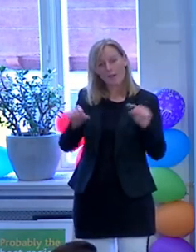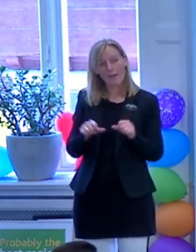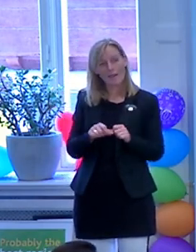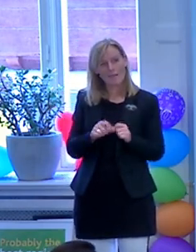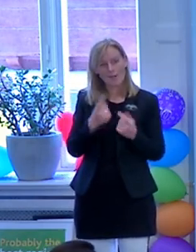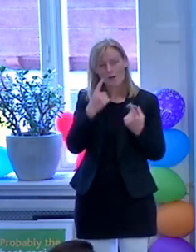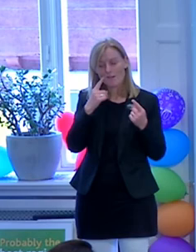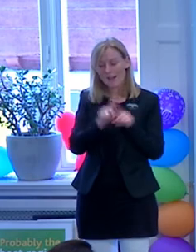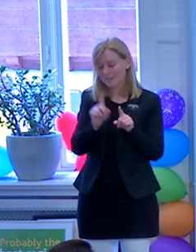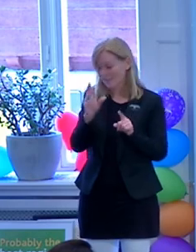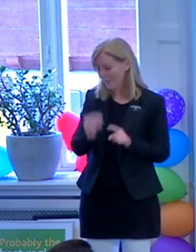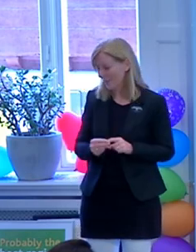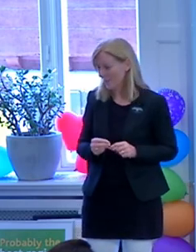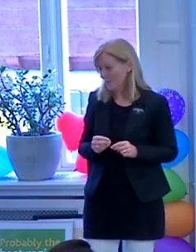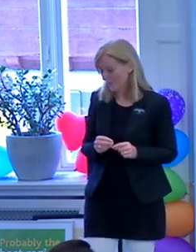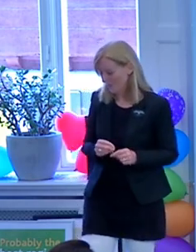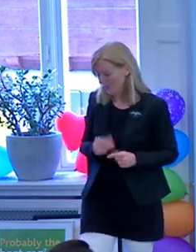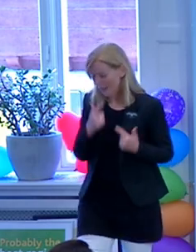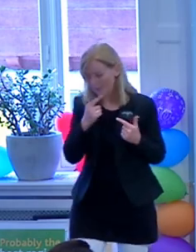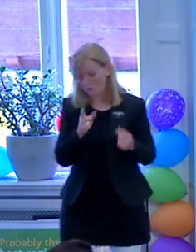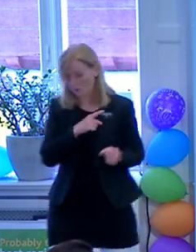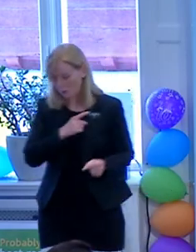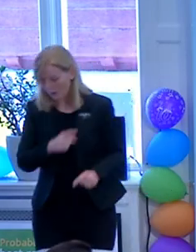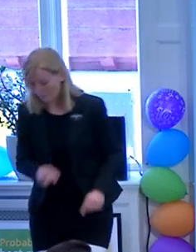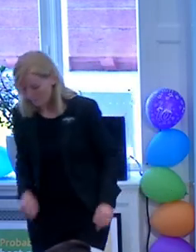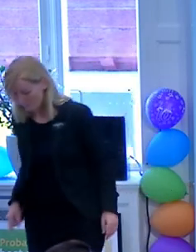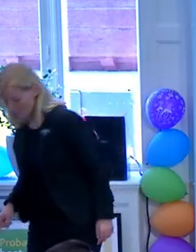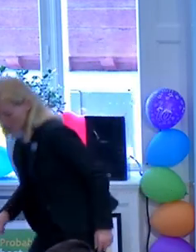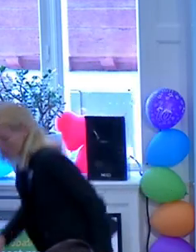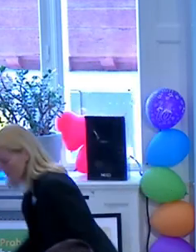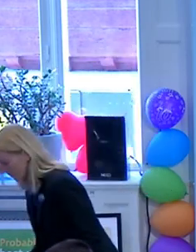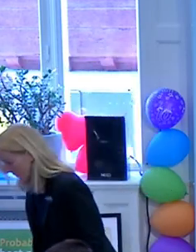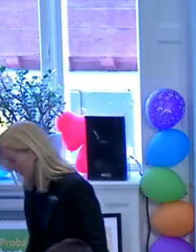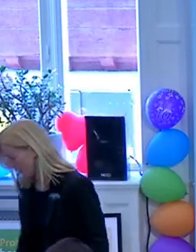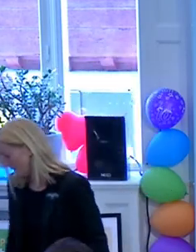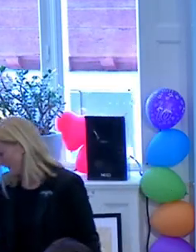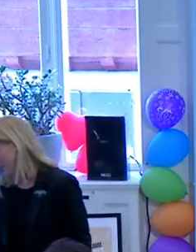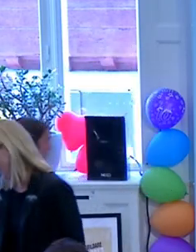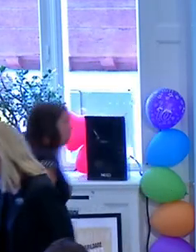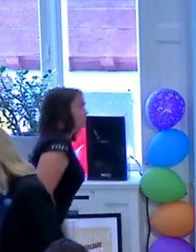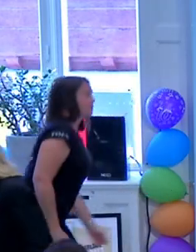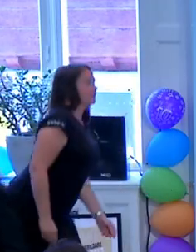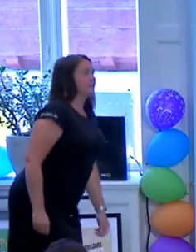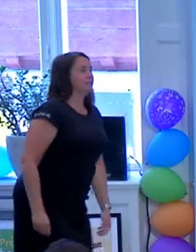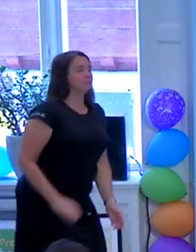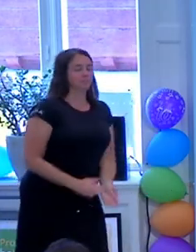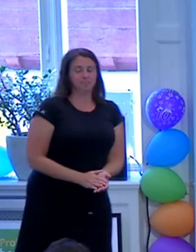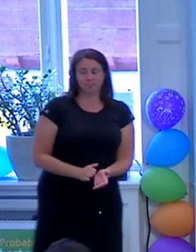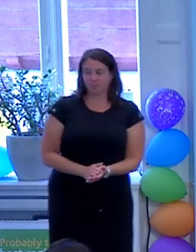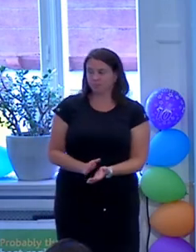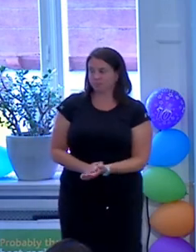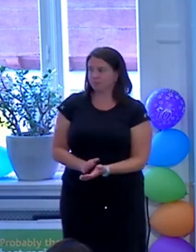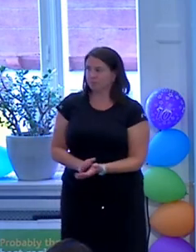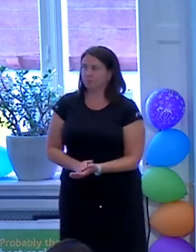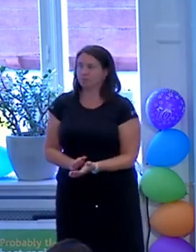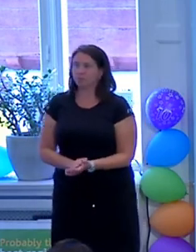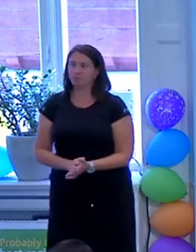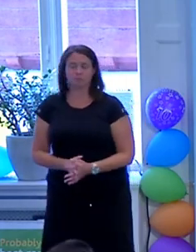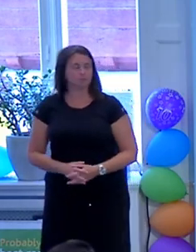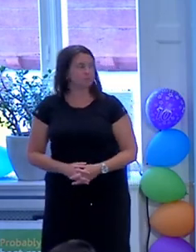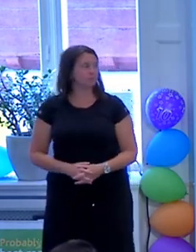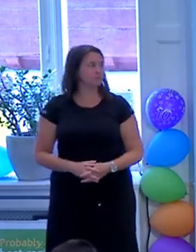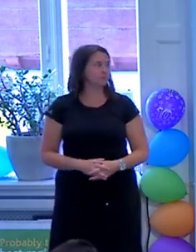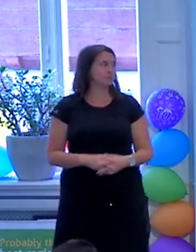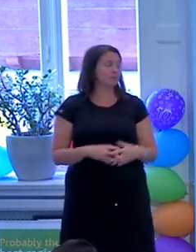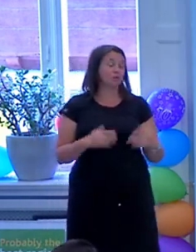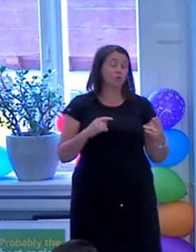Ja. Tack så mycket. Jag ber Matthew, would you like to step up on the stage again and please,